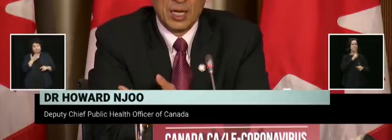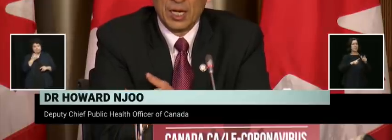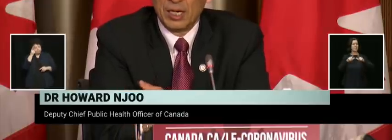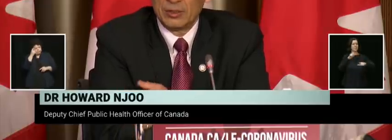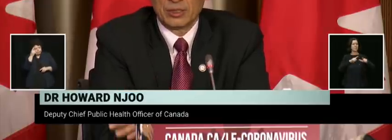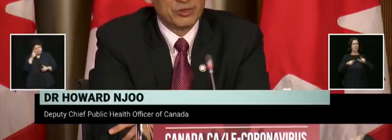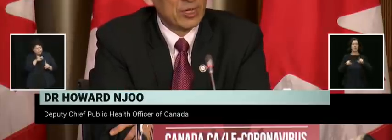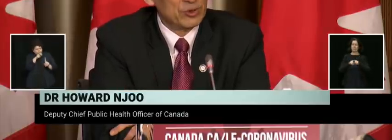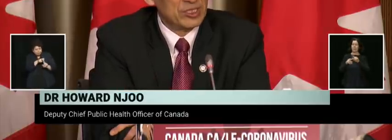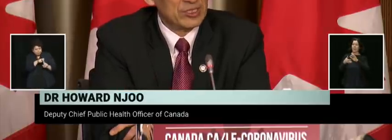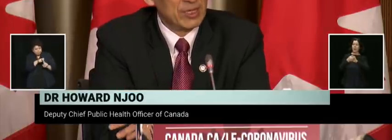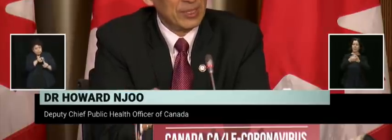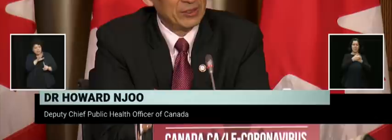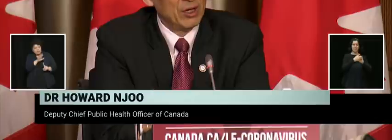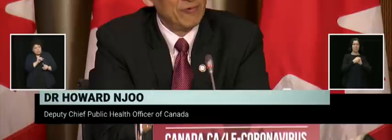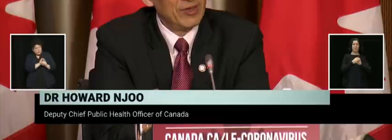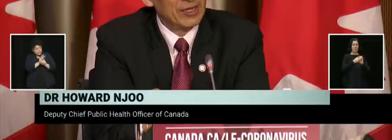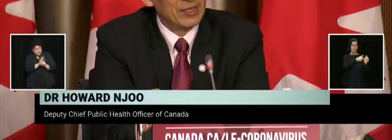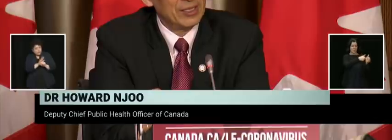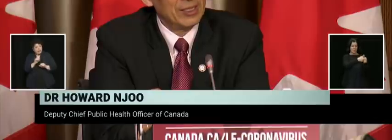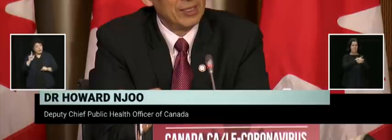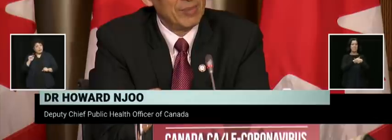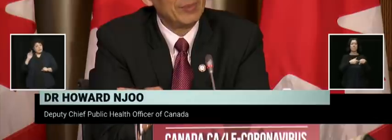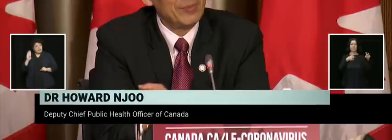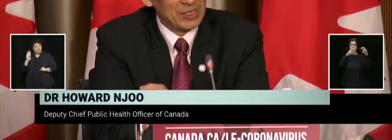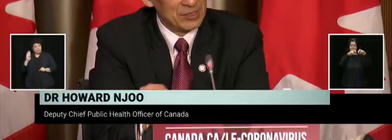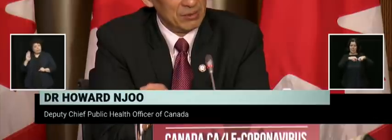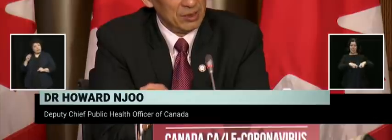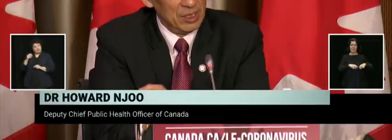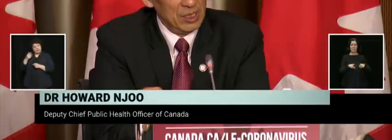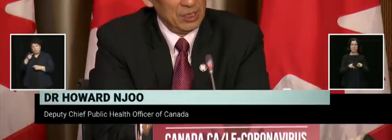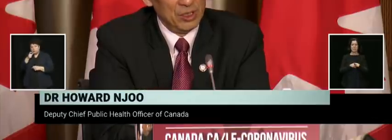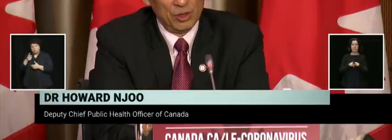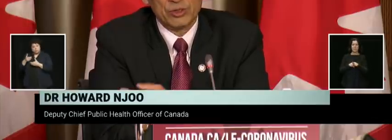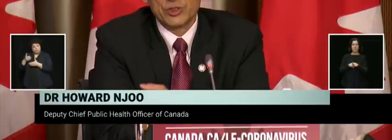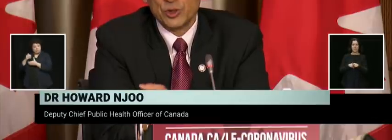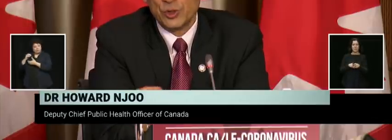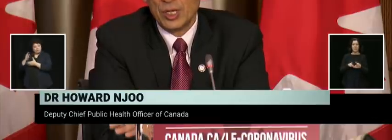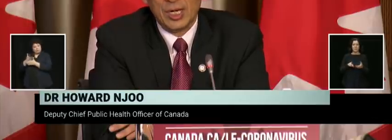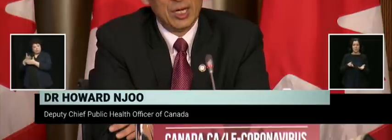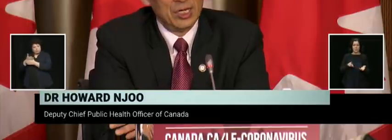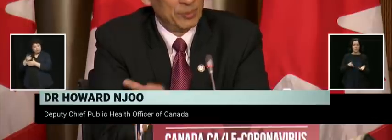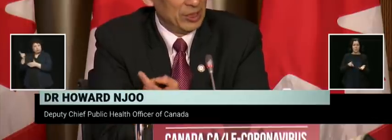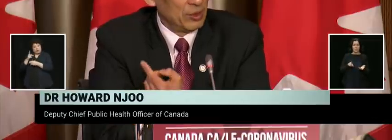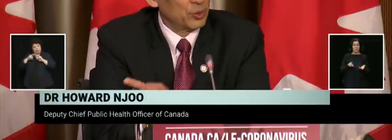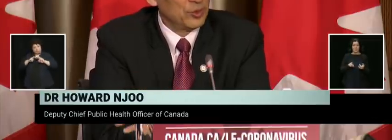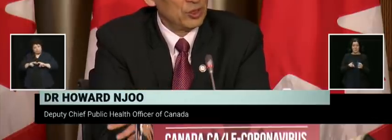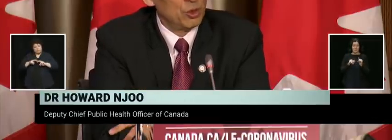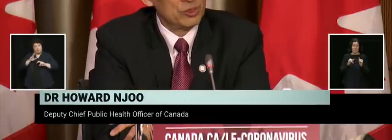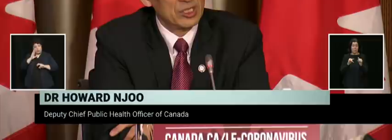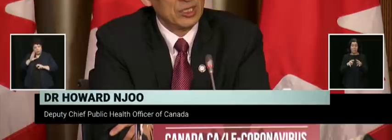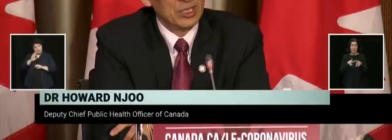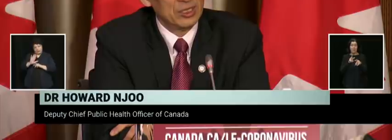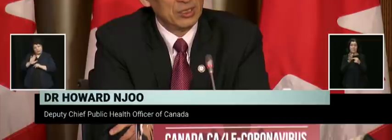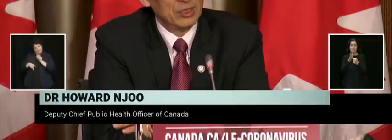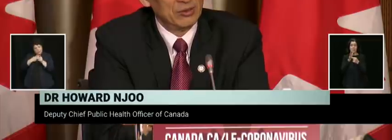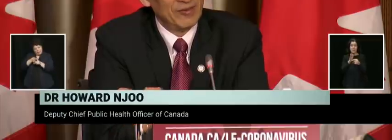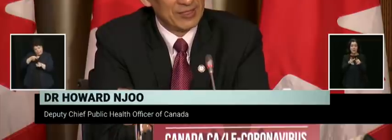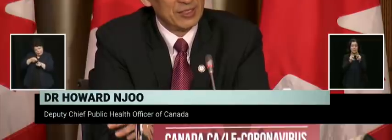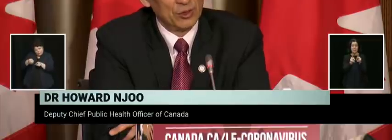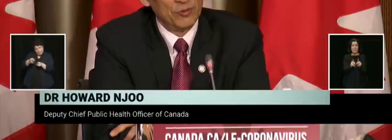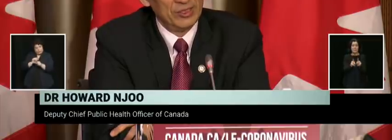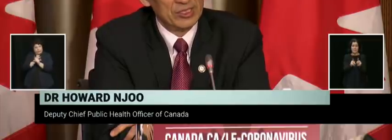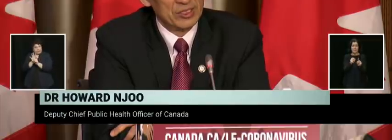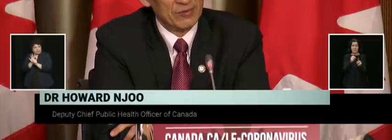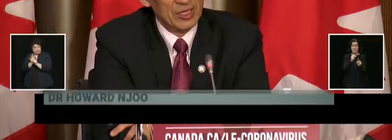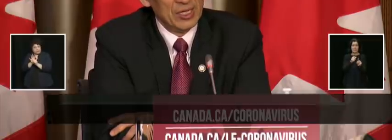analyser. Dr. Tam aussi, c'est maintenant avec même les personnes qui ont reçu peut-être une première dose de